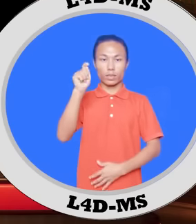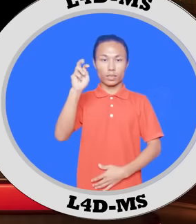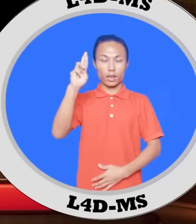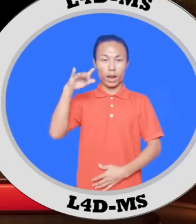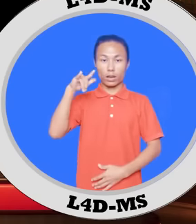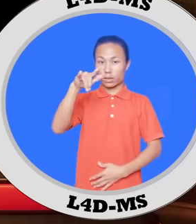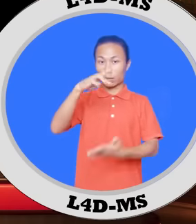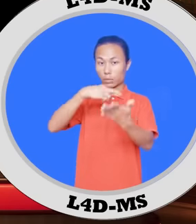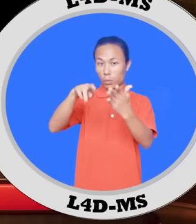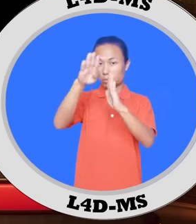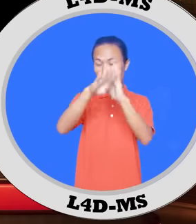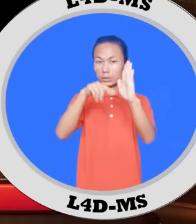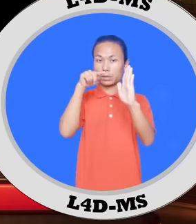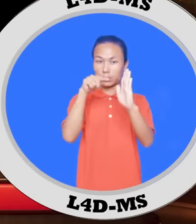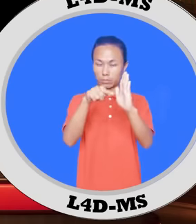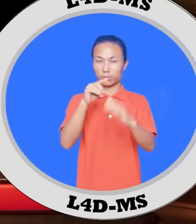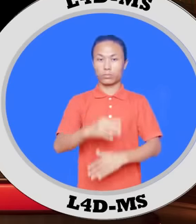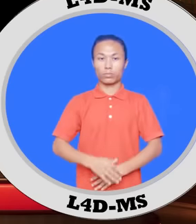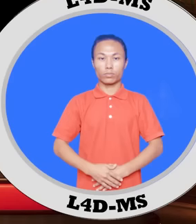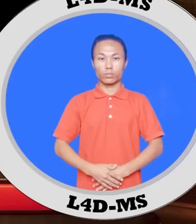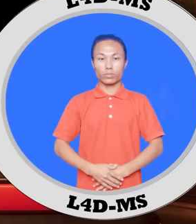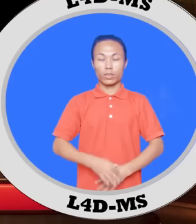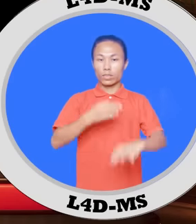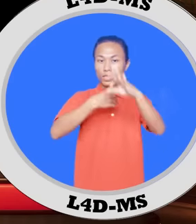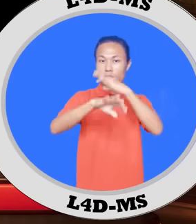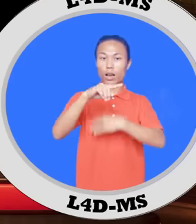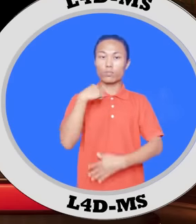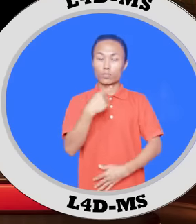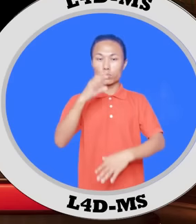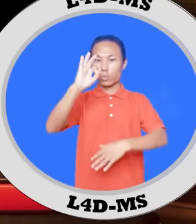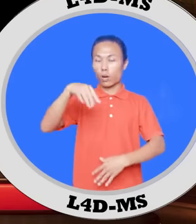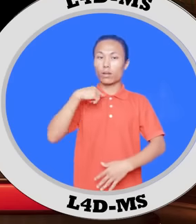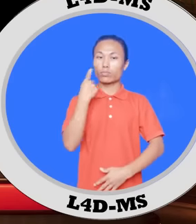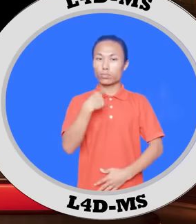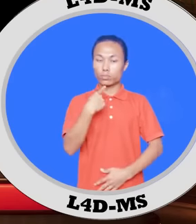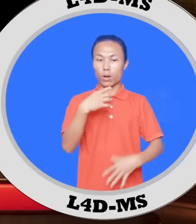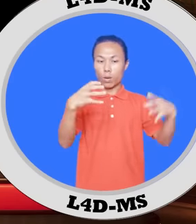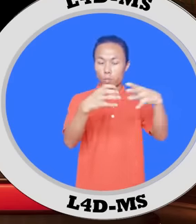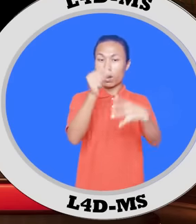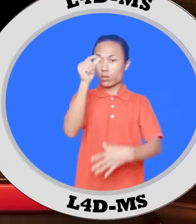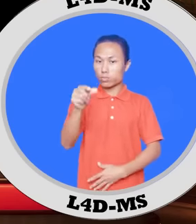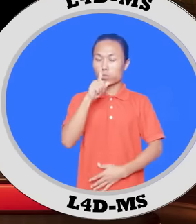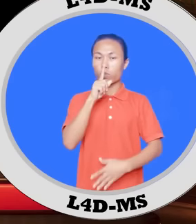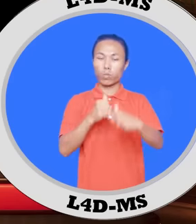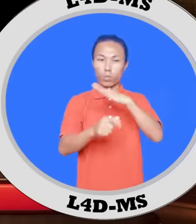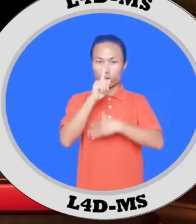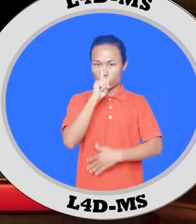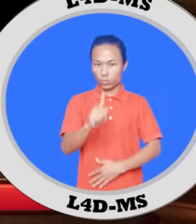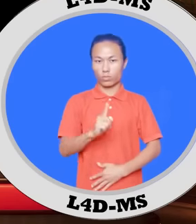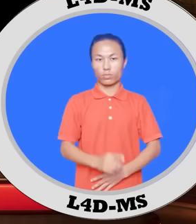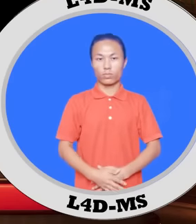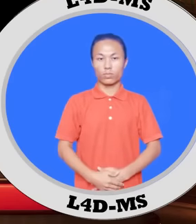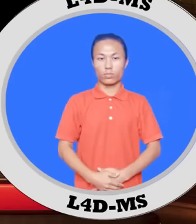ထံအတရာလေရင်တွေလွှဲပြောင်းရောင်းချခဲ့ကြောင်းနဲ့ရောင်းချမှုအချို့မှာတန်ခတ်ပိတ်ဆို့မှုတွေကိုရှောင်လွှဲဖို့ကြိုးပ